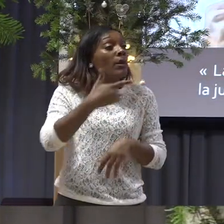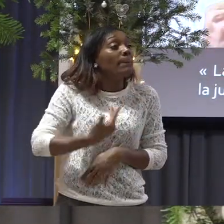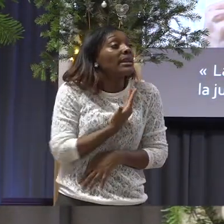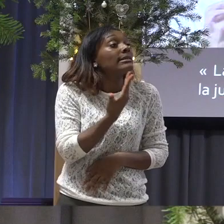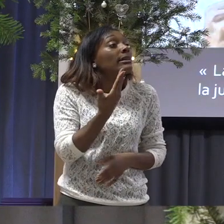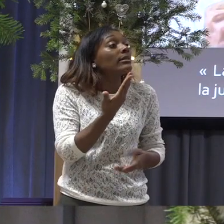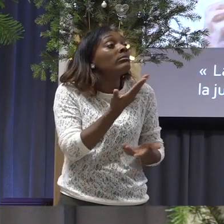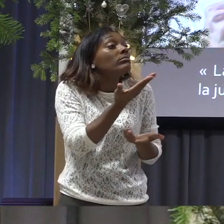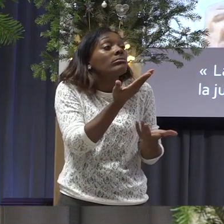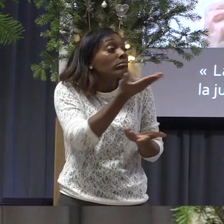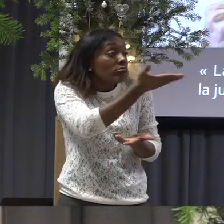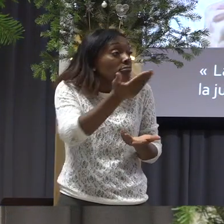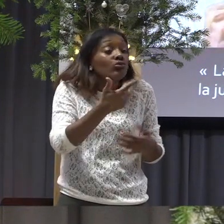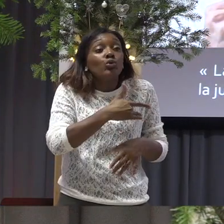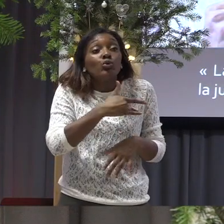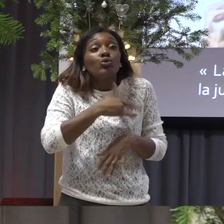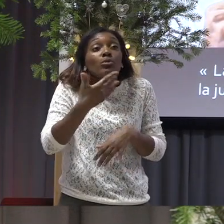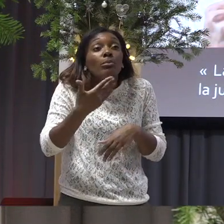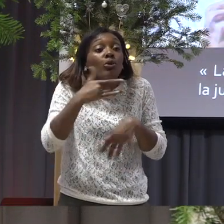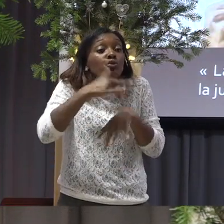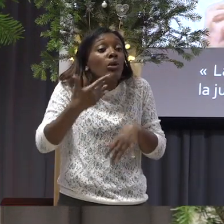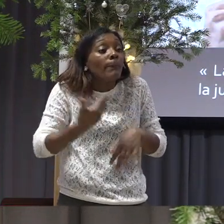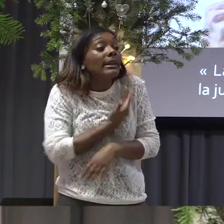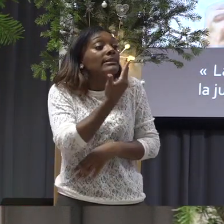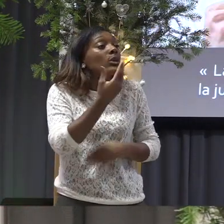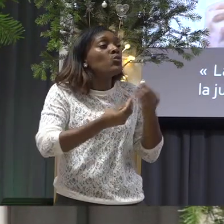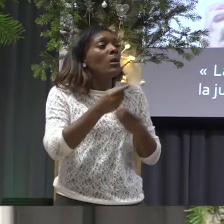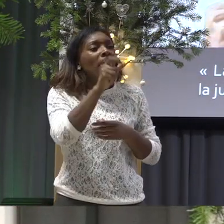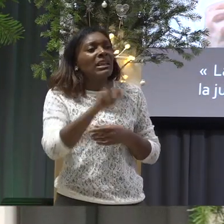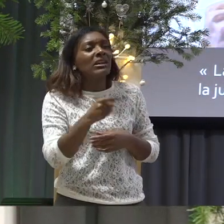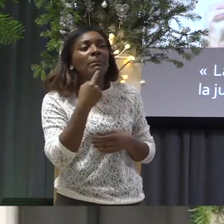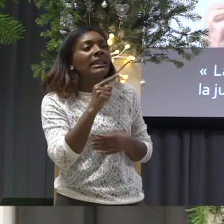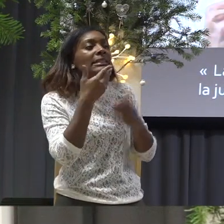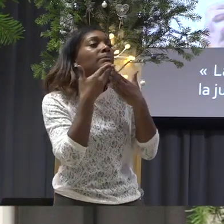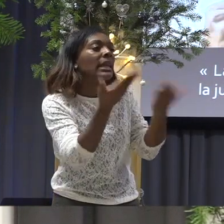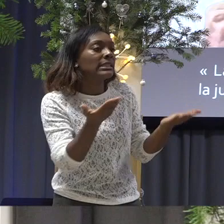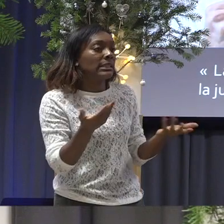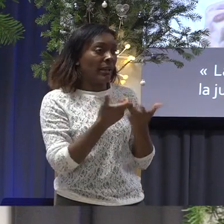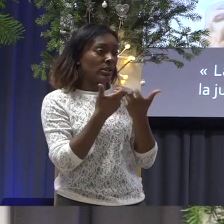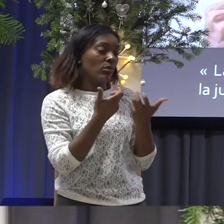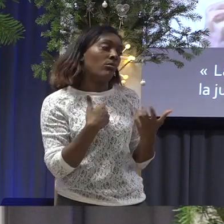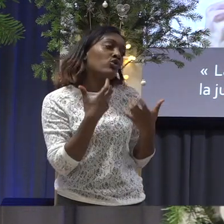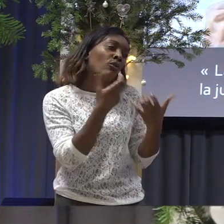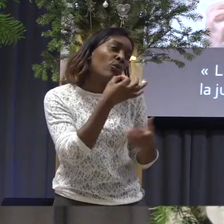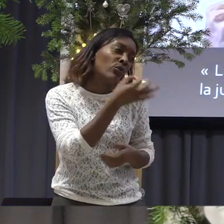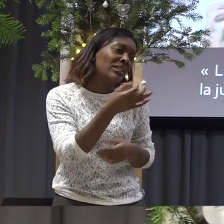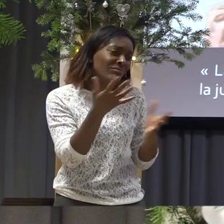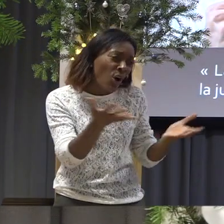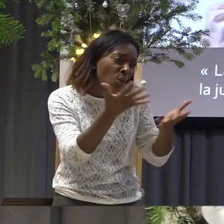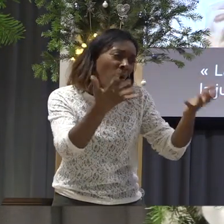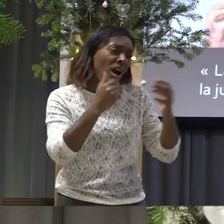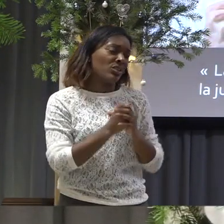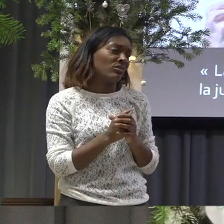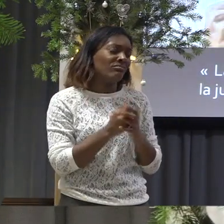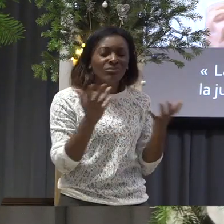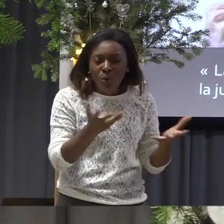avez reçu un manque de reconnaissance. J'aimerais simplement ce matin vous exhorter, vous rappeler